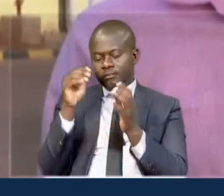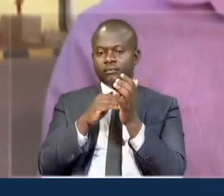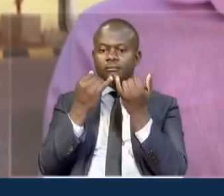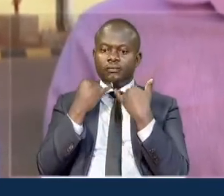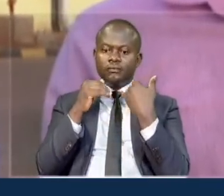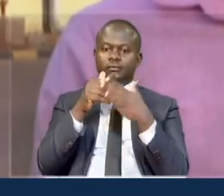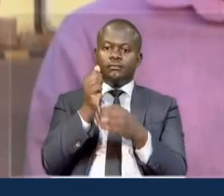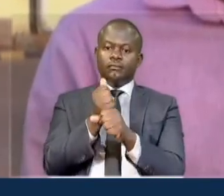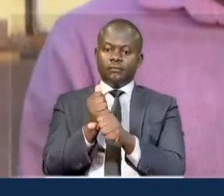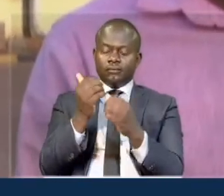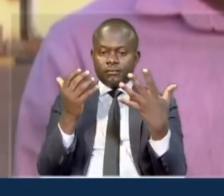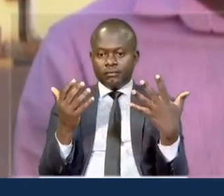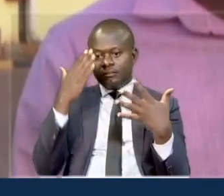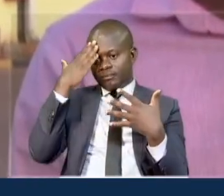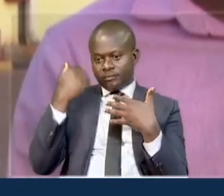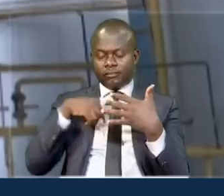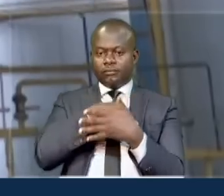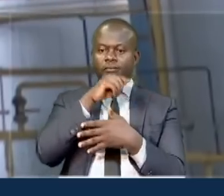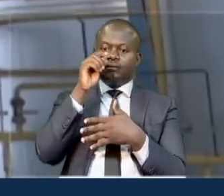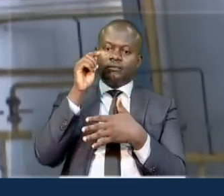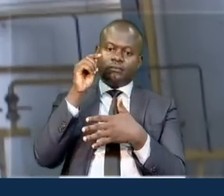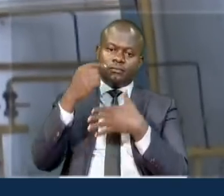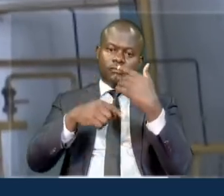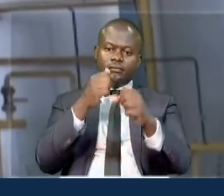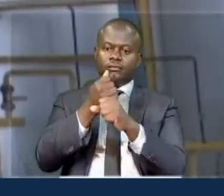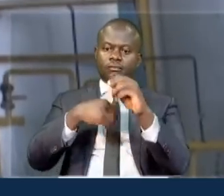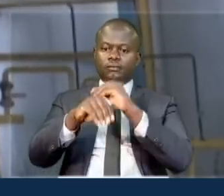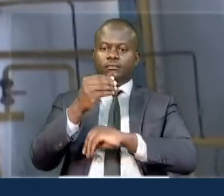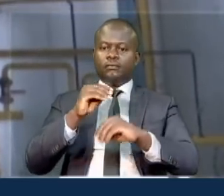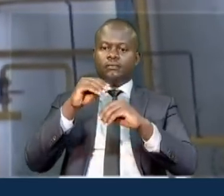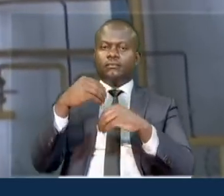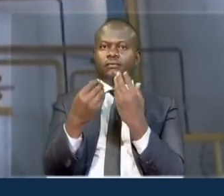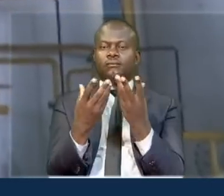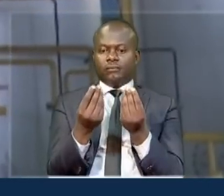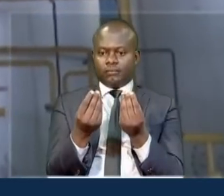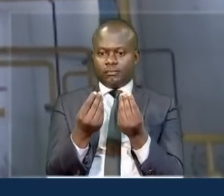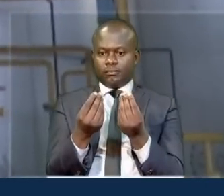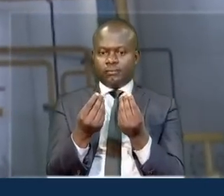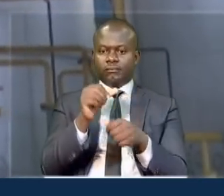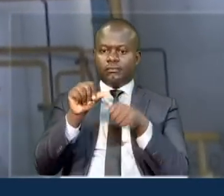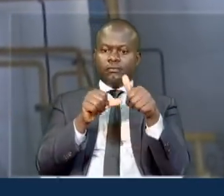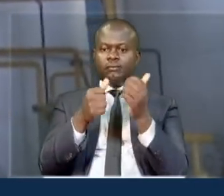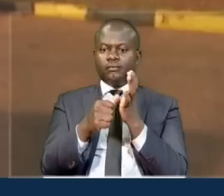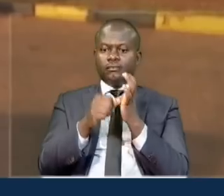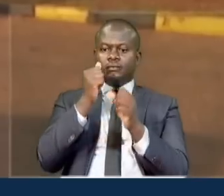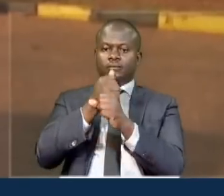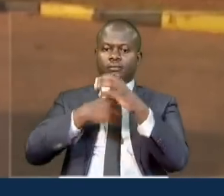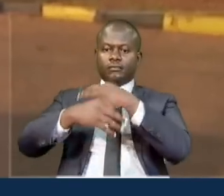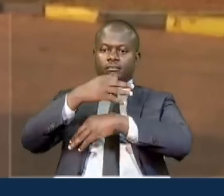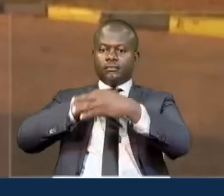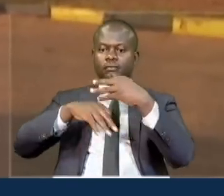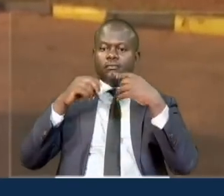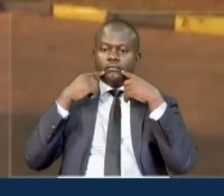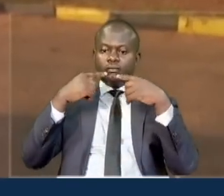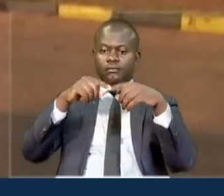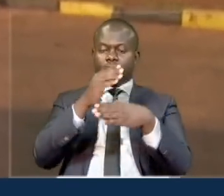ko iri kubikoraho kugira ngo gukora ubucuruzi bikomeze kutworohera. kuri ibi bibazo abakorera muri izi nganda